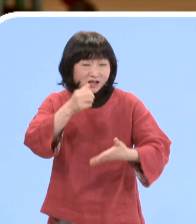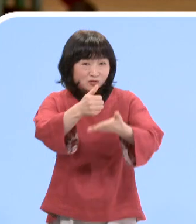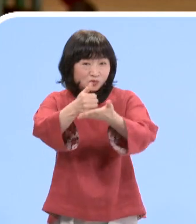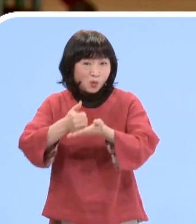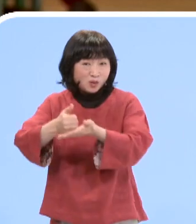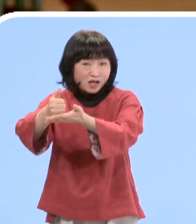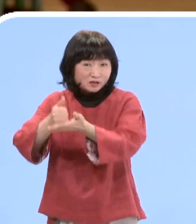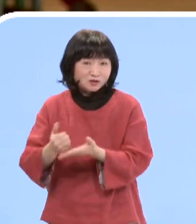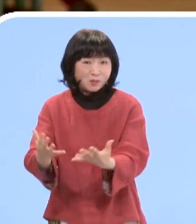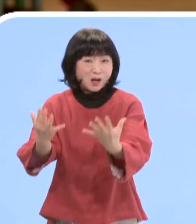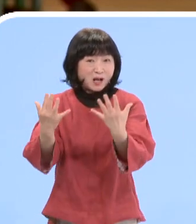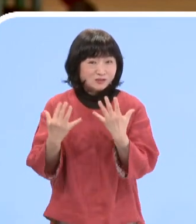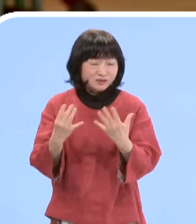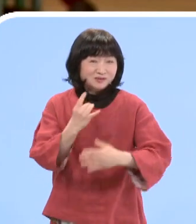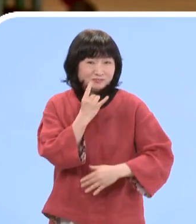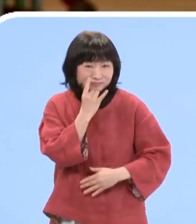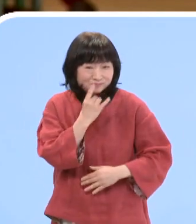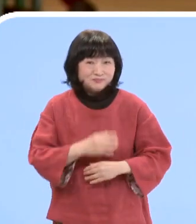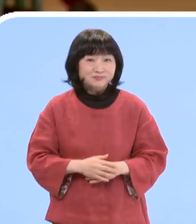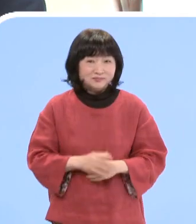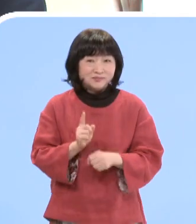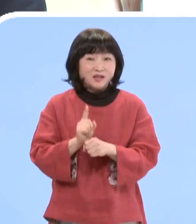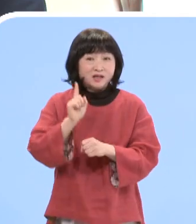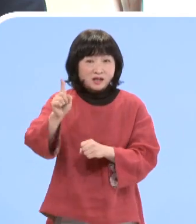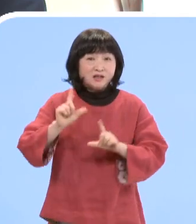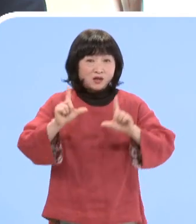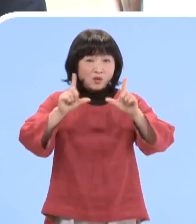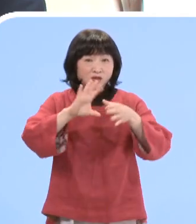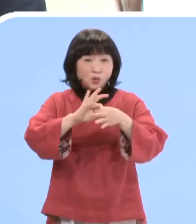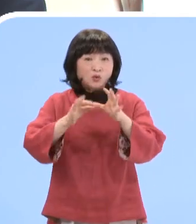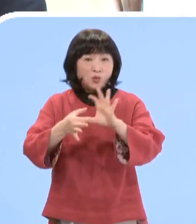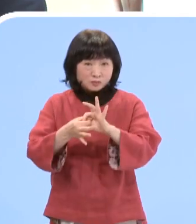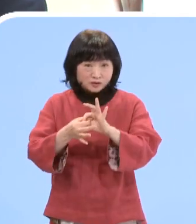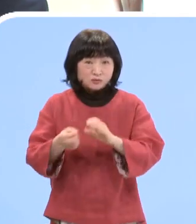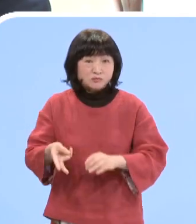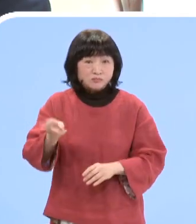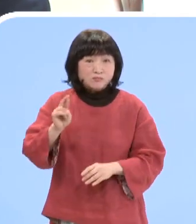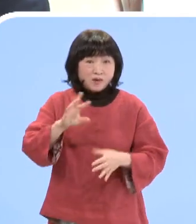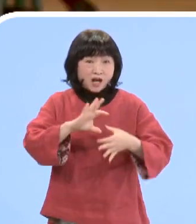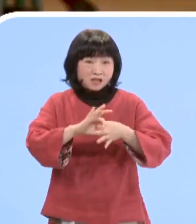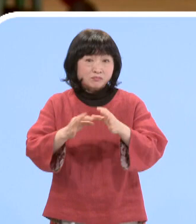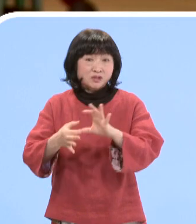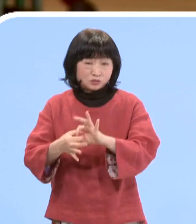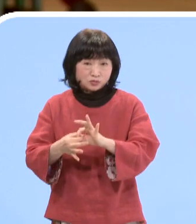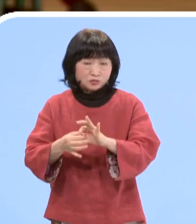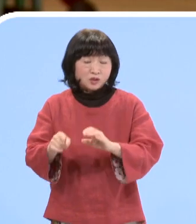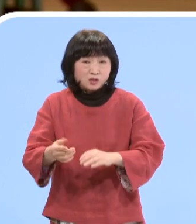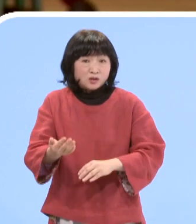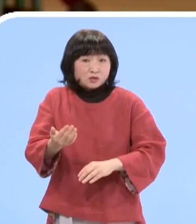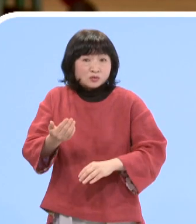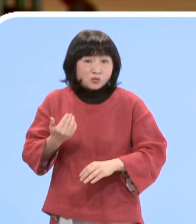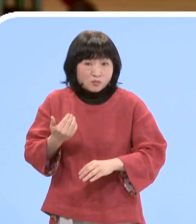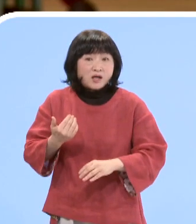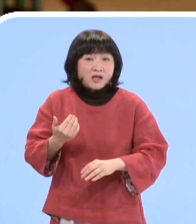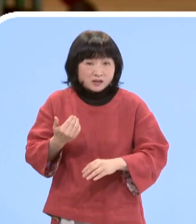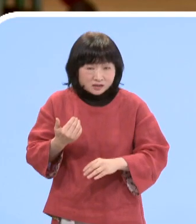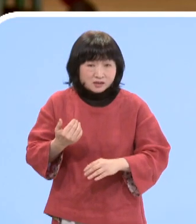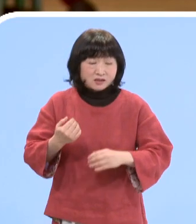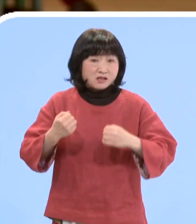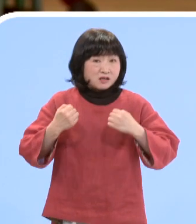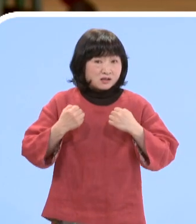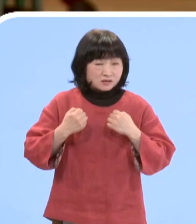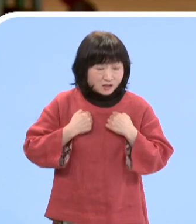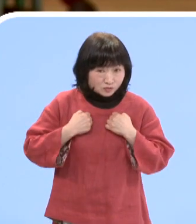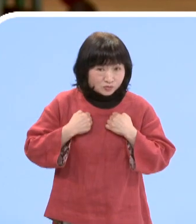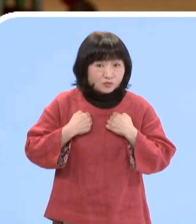ます、 はい、 で来年は東京オリンピック・パラリンピックですね、 はい、 で事前合宿はですね、兵庫県内でも合宿してくれますので、